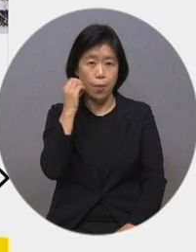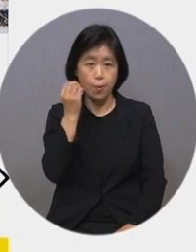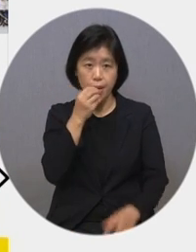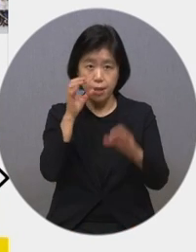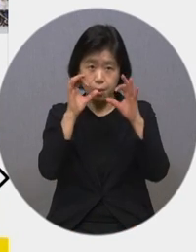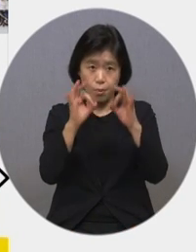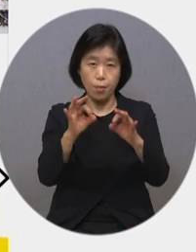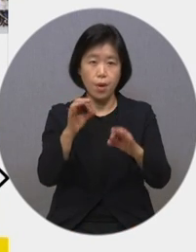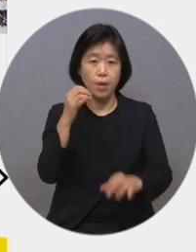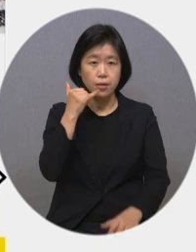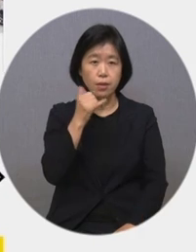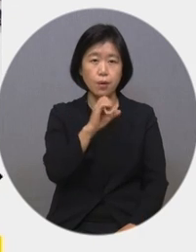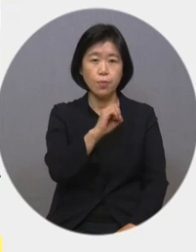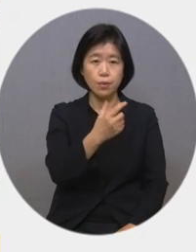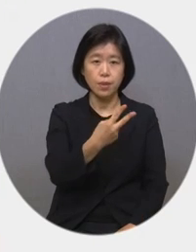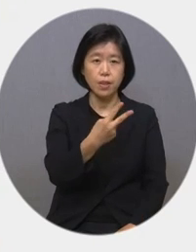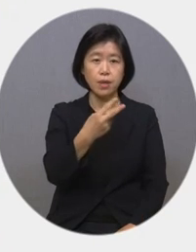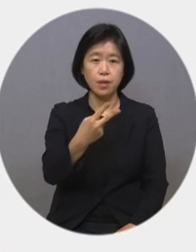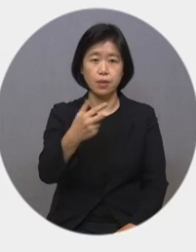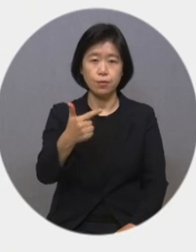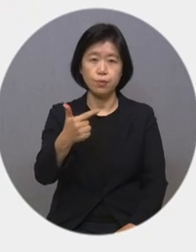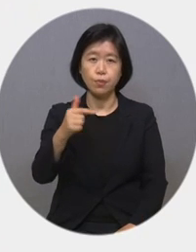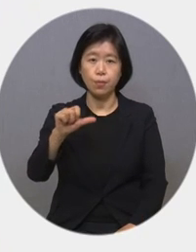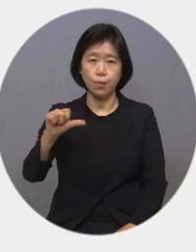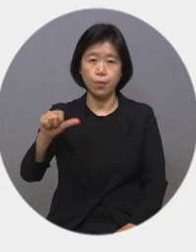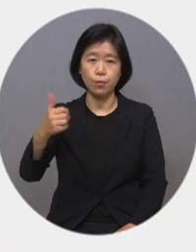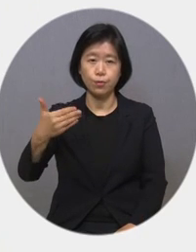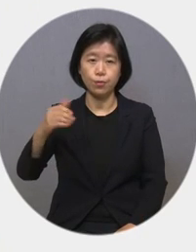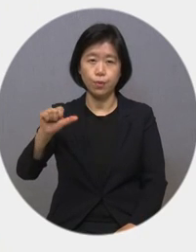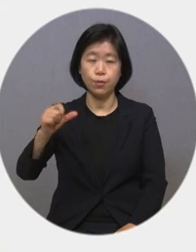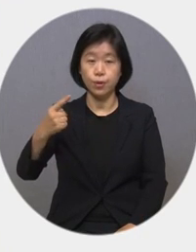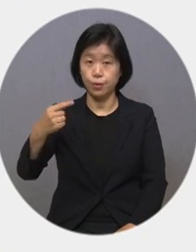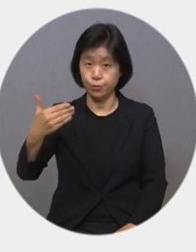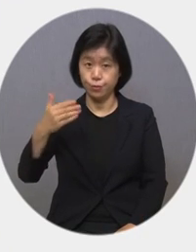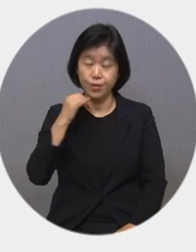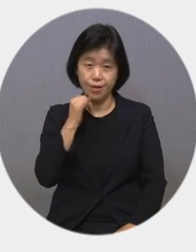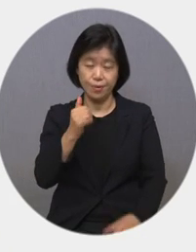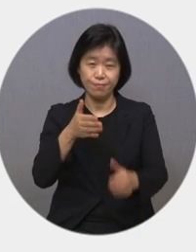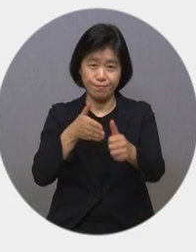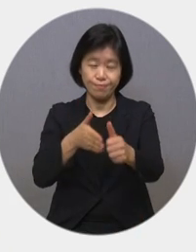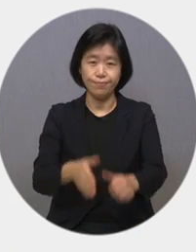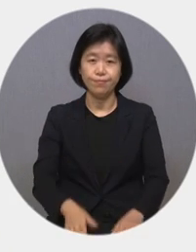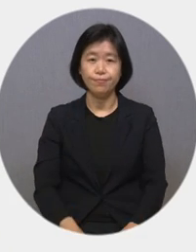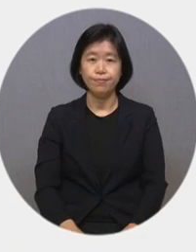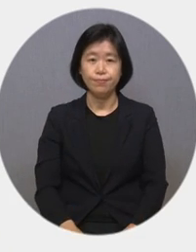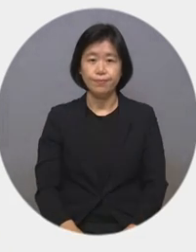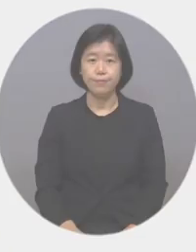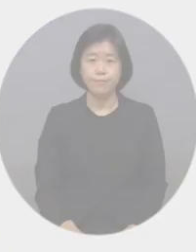전화번호 02-2655-9519로 많은 제보 바랍니다. Thank you.